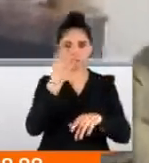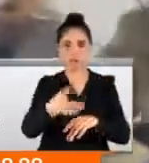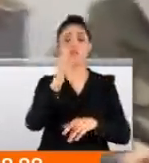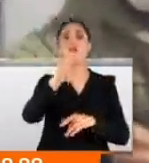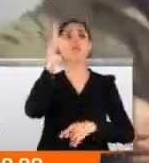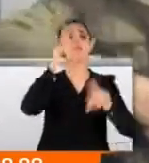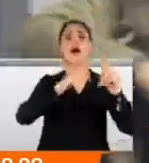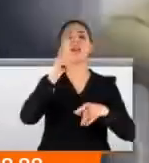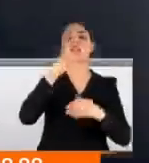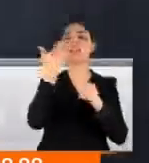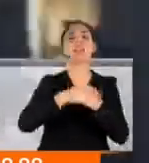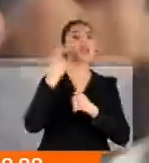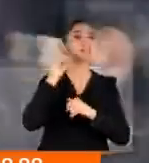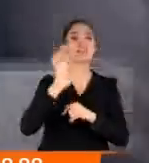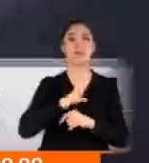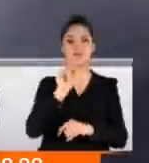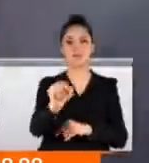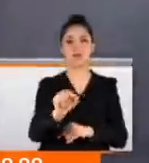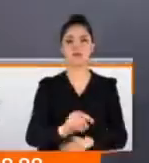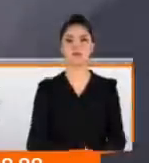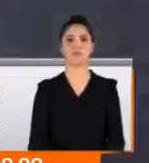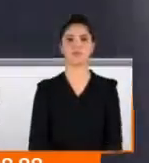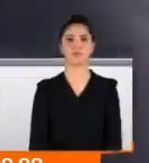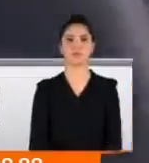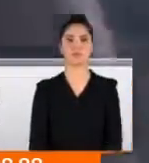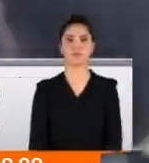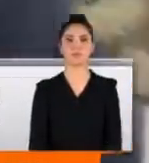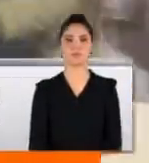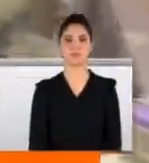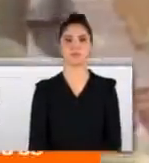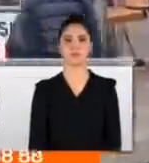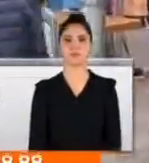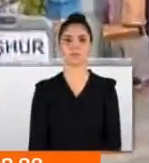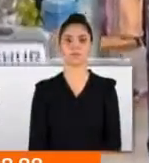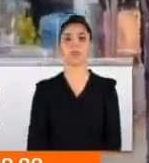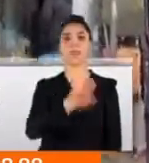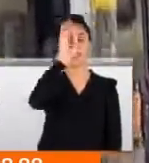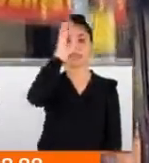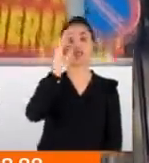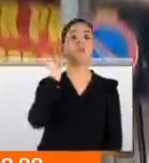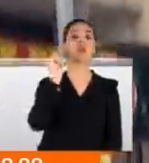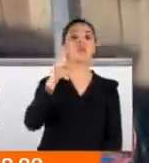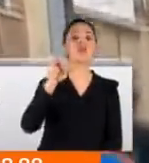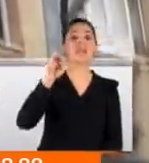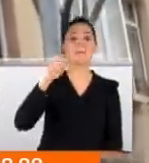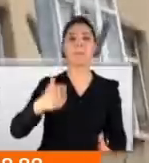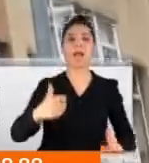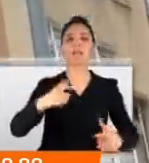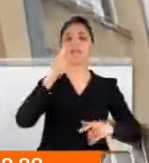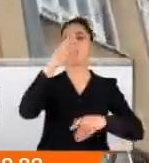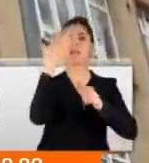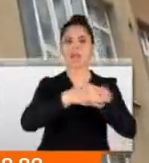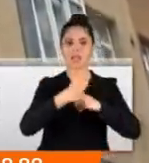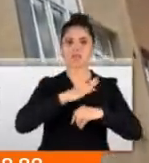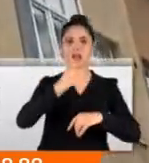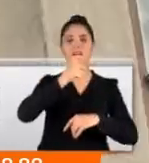yasağa uymayanlar var. Yeni yayınlanan ıslıklar farklı yaş. İşte o buraya çoğu yasak. İstanbul Pendik'te yasağı aldırış etmeyen bir